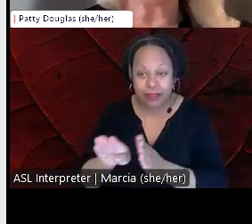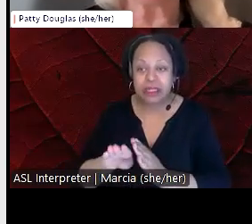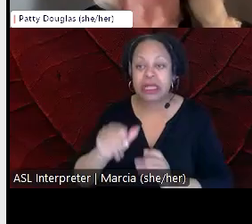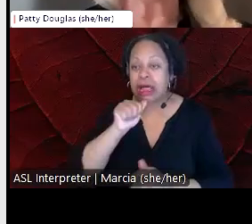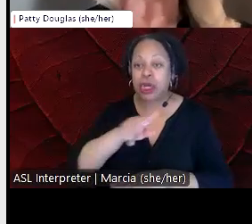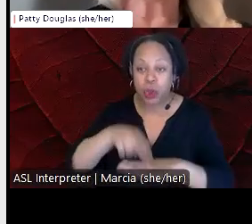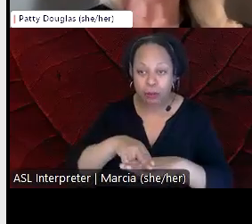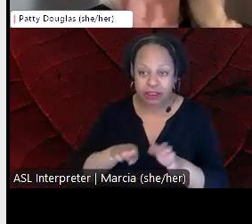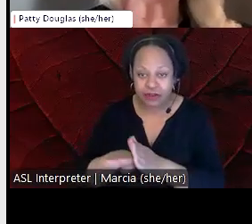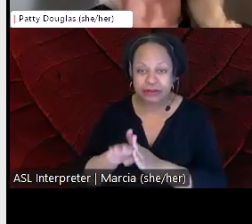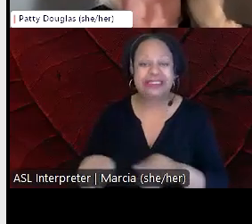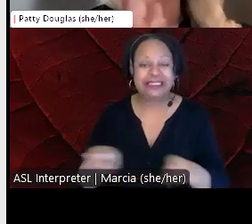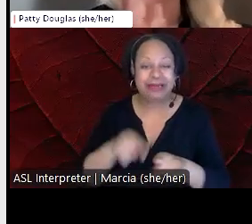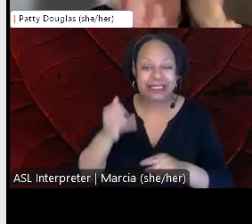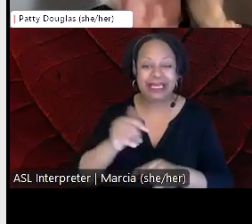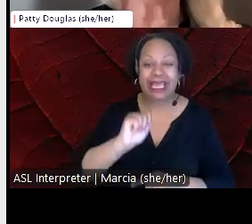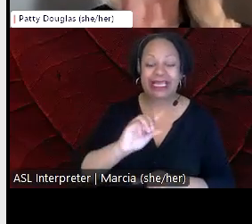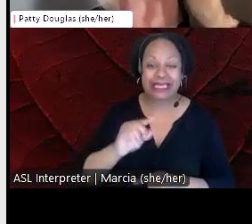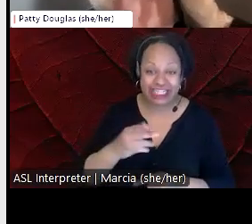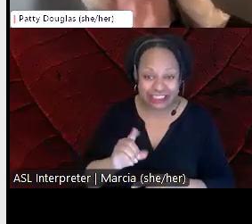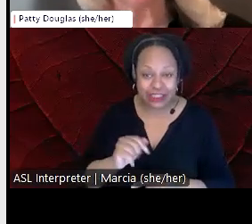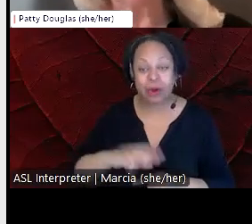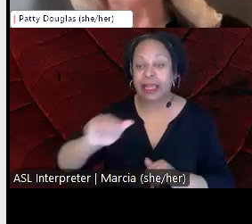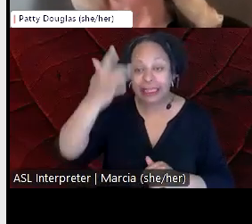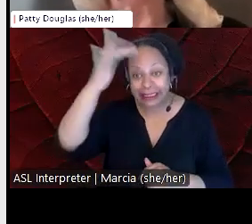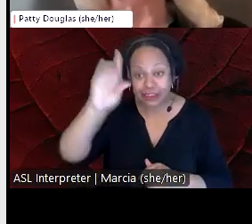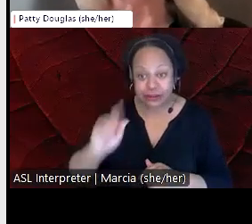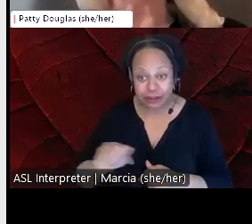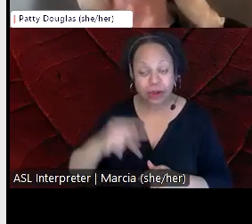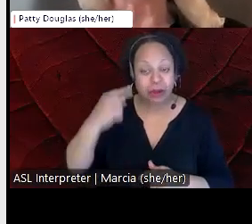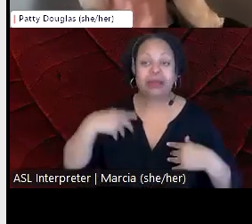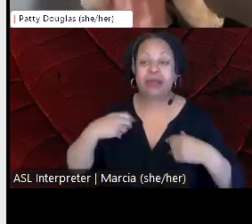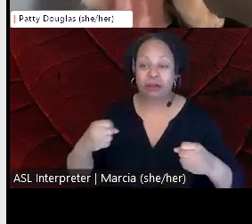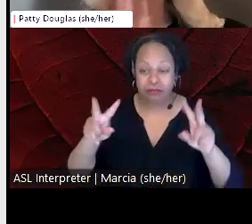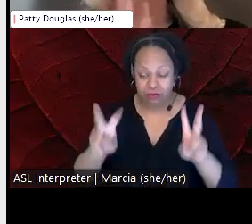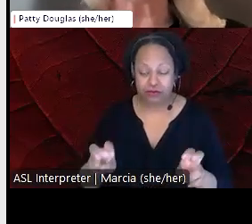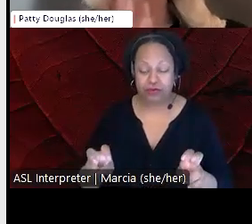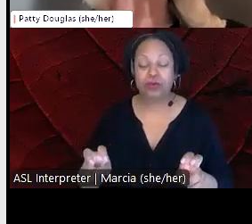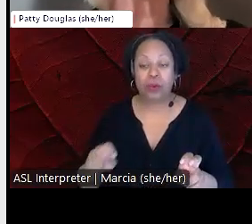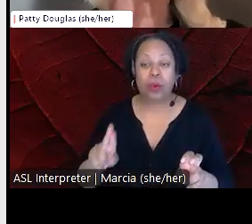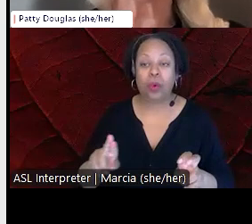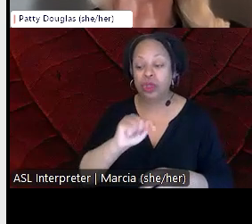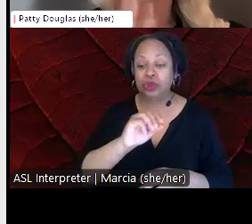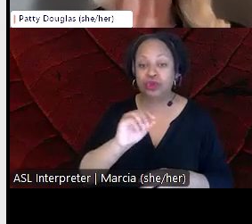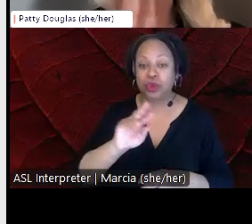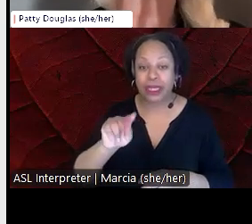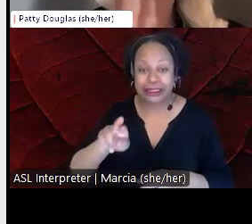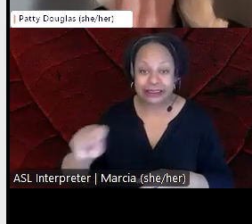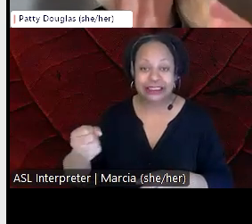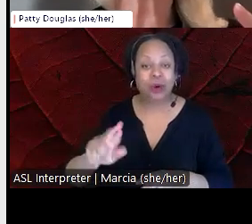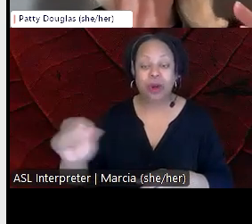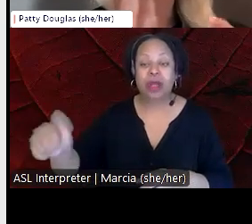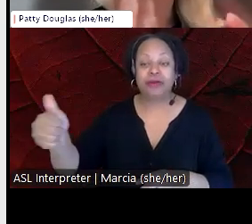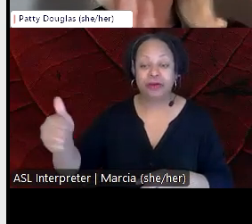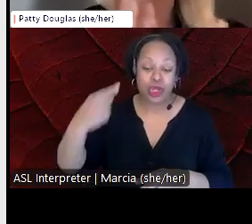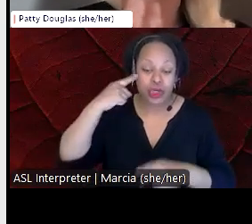trouble. La même chose pour le TADA ou la déficience intellectuelle, les conditions de santé mentale, ainsi que le